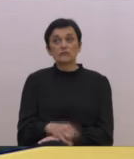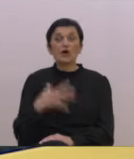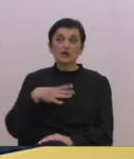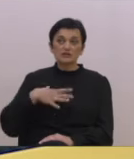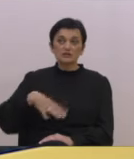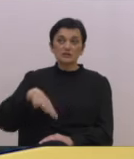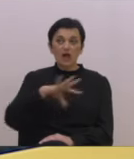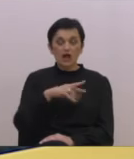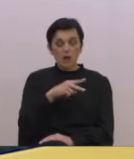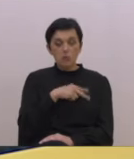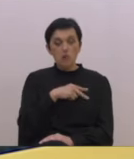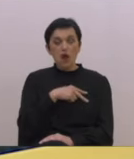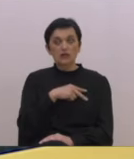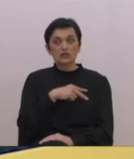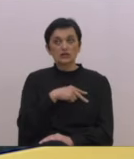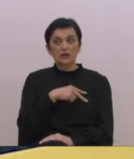საქართველოს პარლამენტი